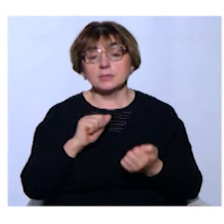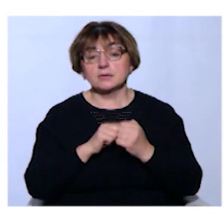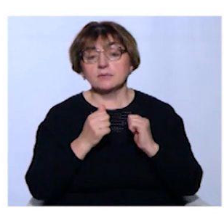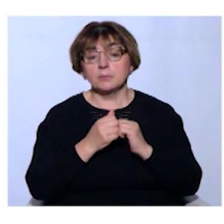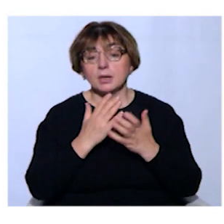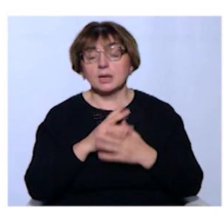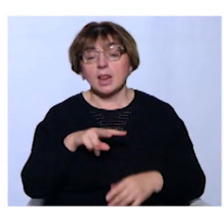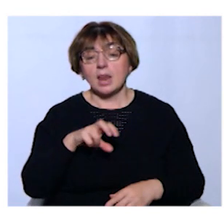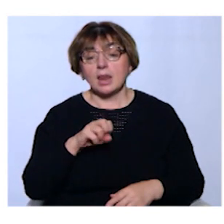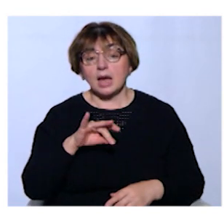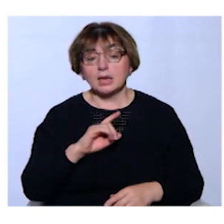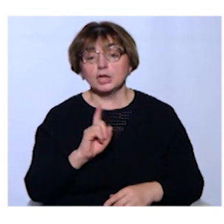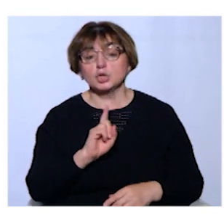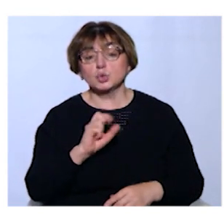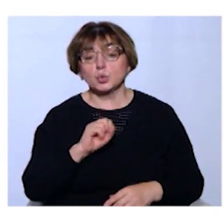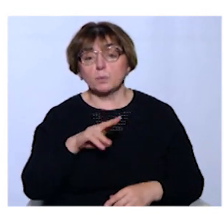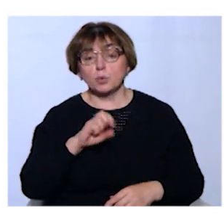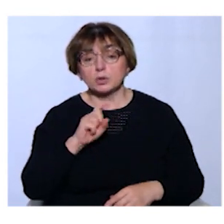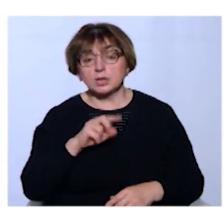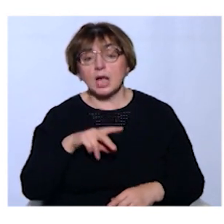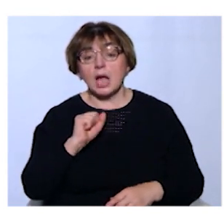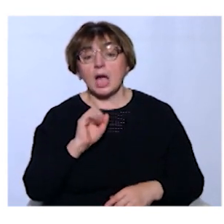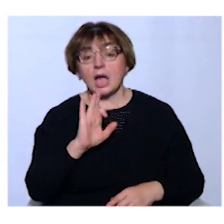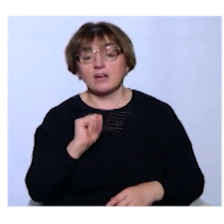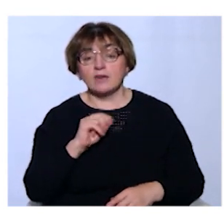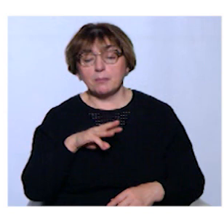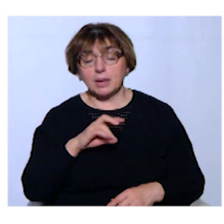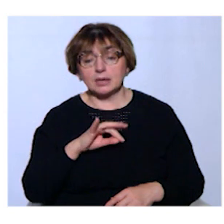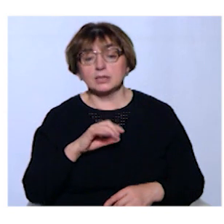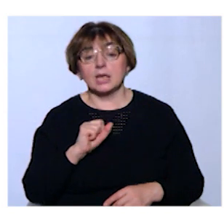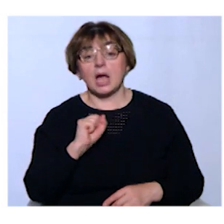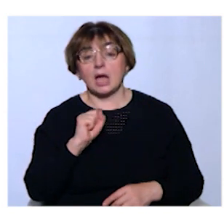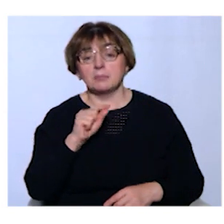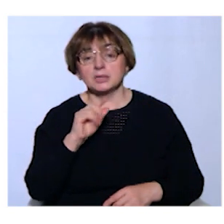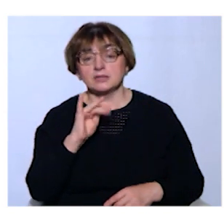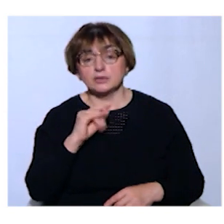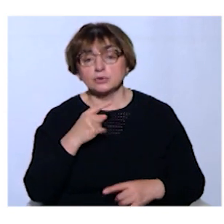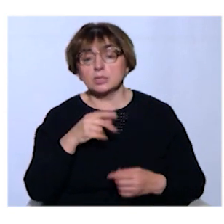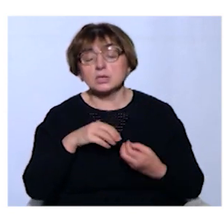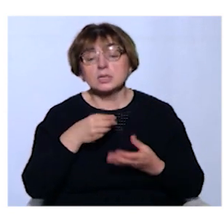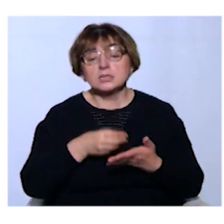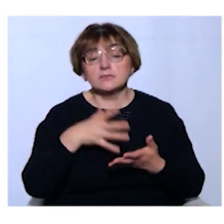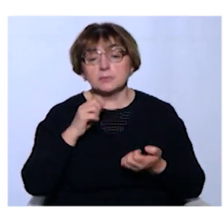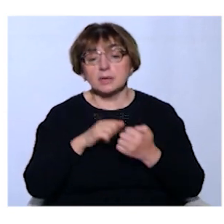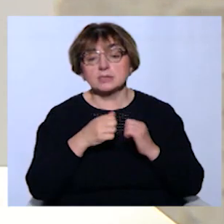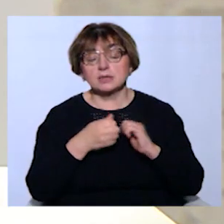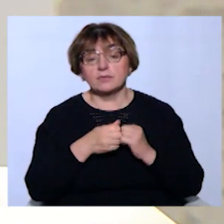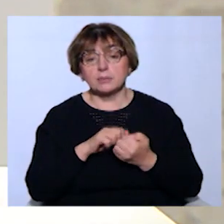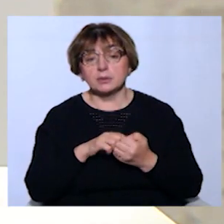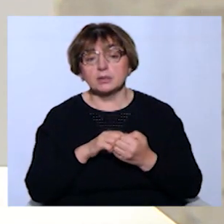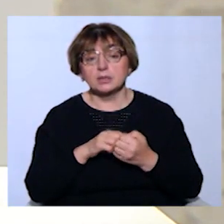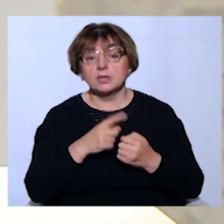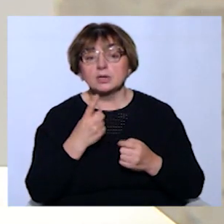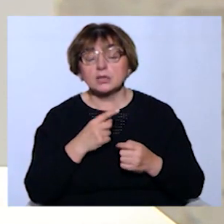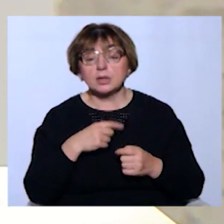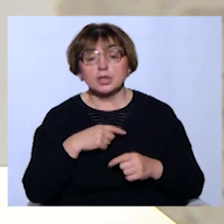ლალი, ზურმუხტი, აქვამარინი, ამეთვისტო. ეს ძვირფასი ქვები,